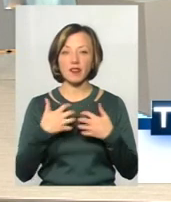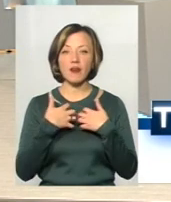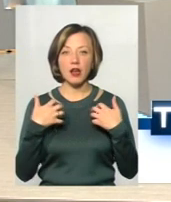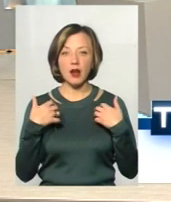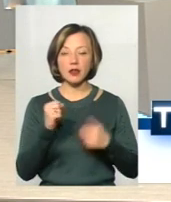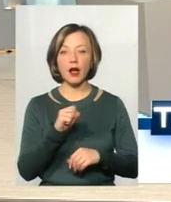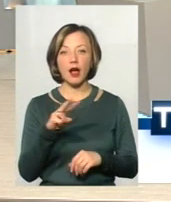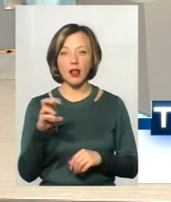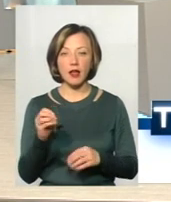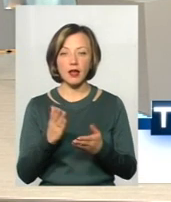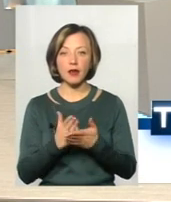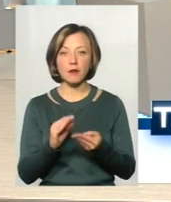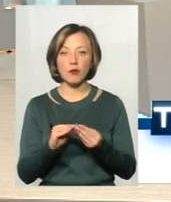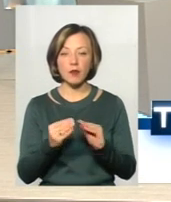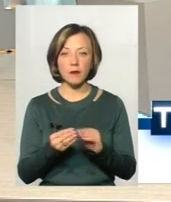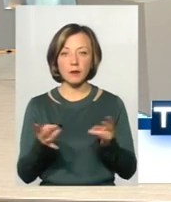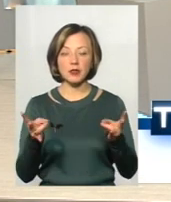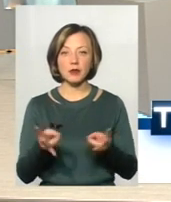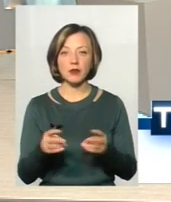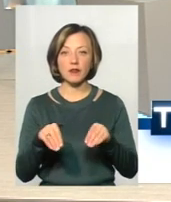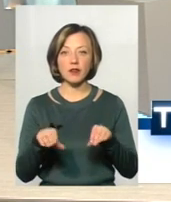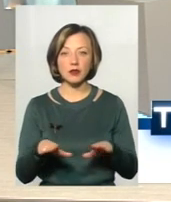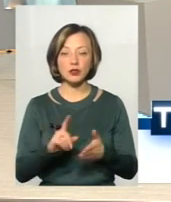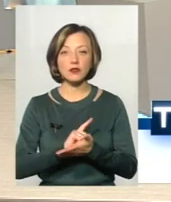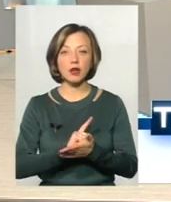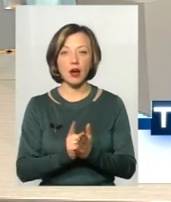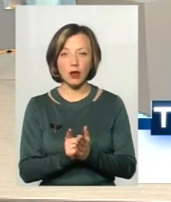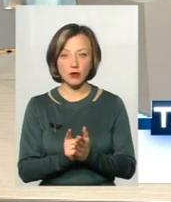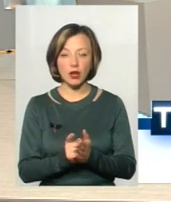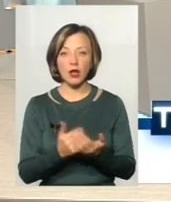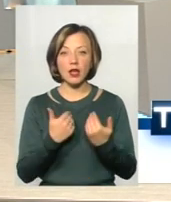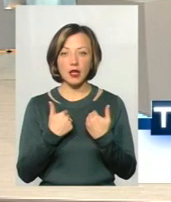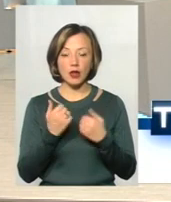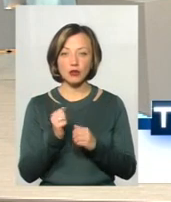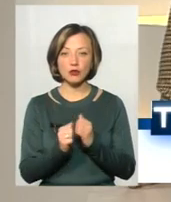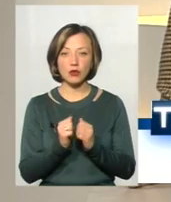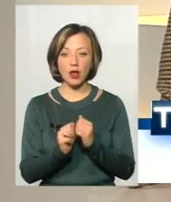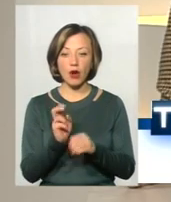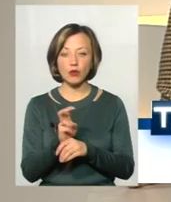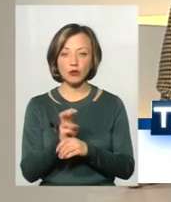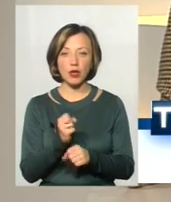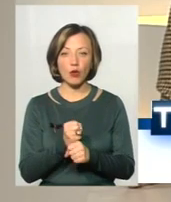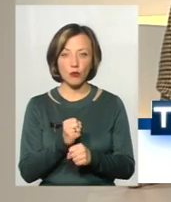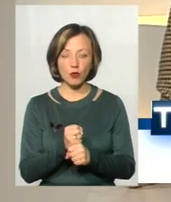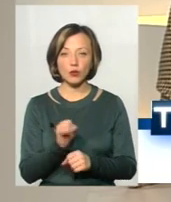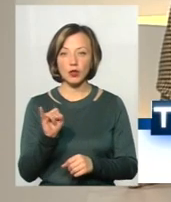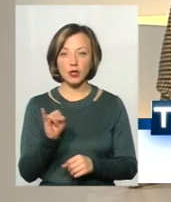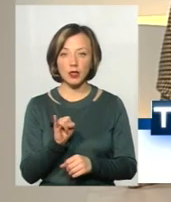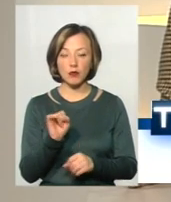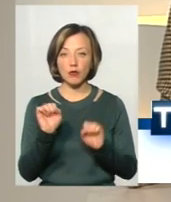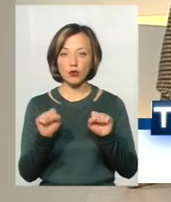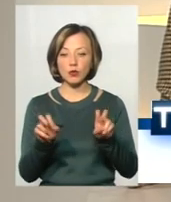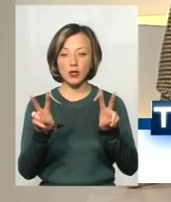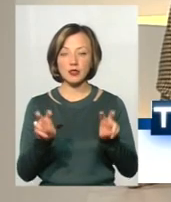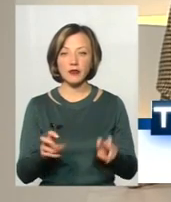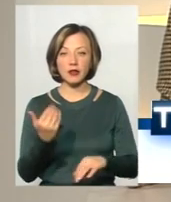Але є проблеми, які потрібно вирішувати негайно. Я це щодня ходжу на роботу. І от можу назвати